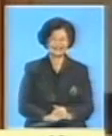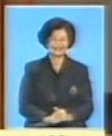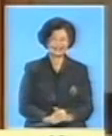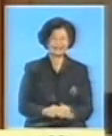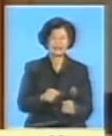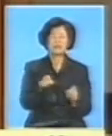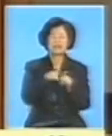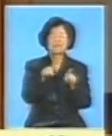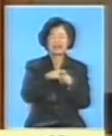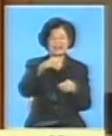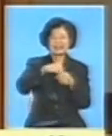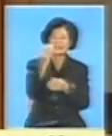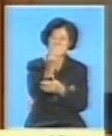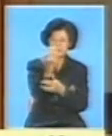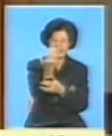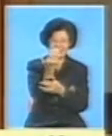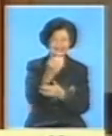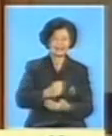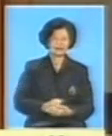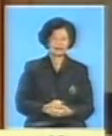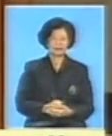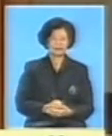วีแบบเป็นนางเอกมาแ